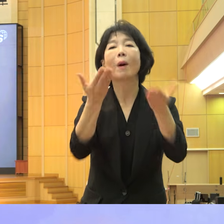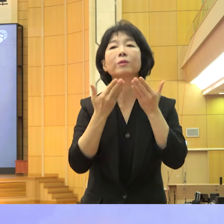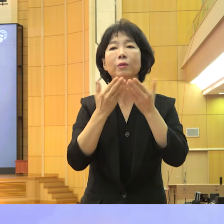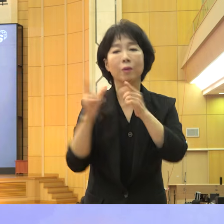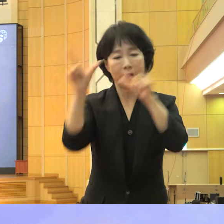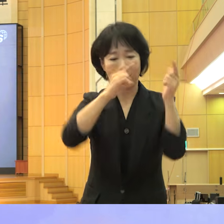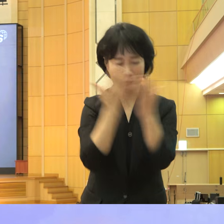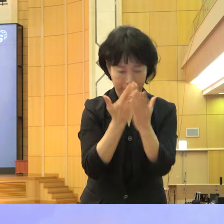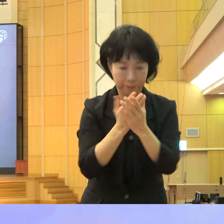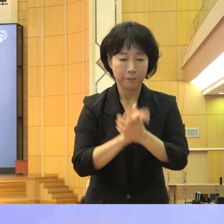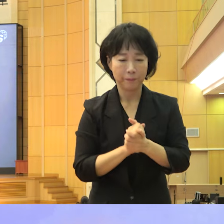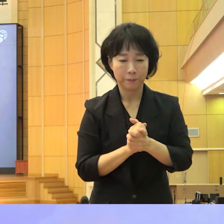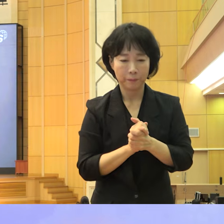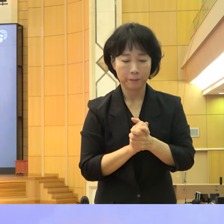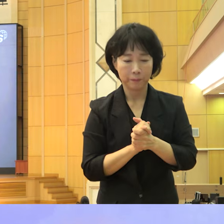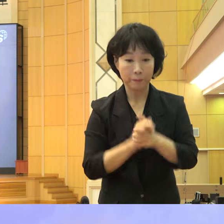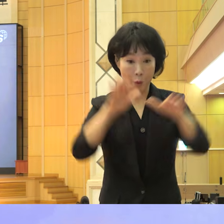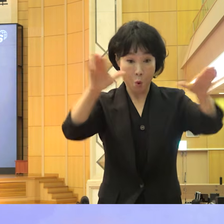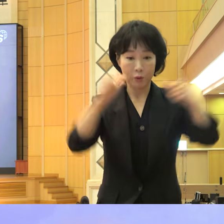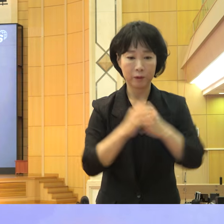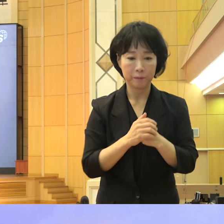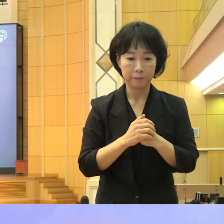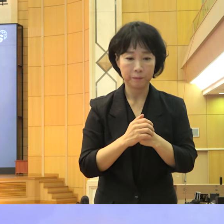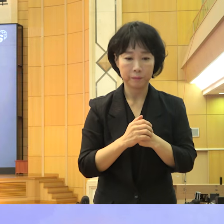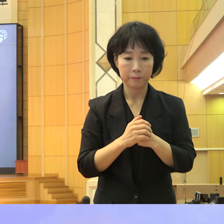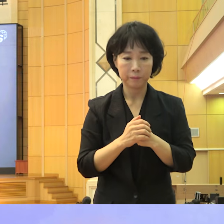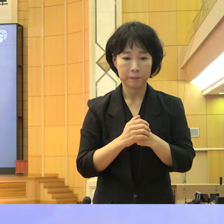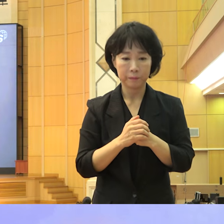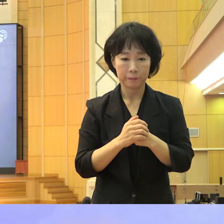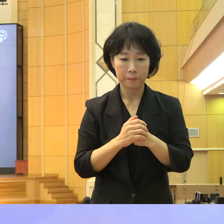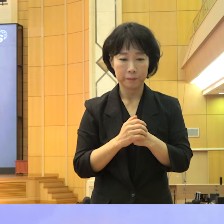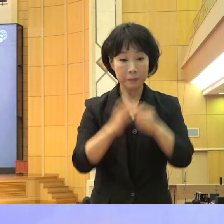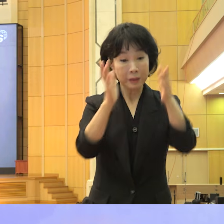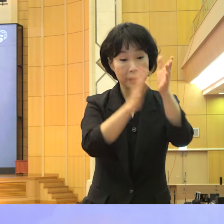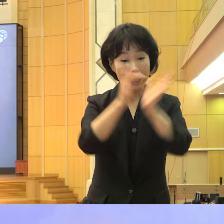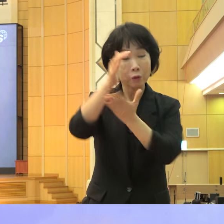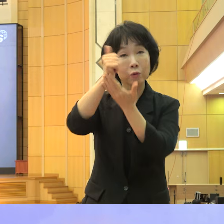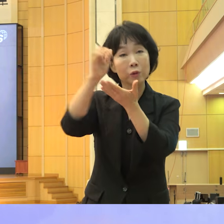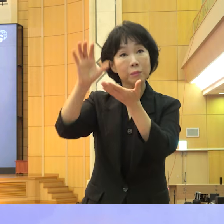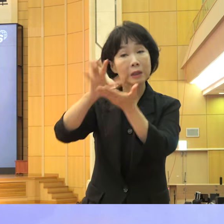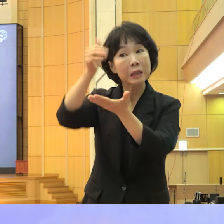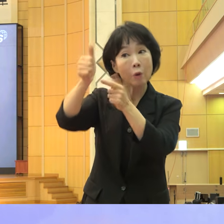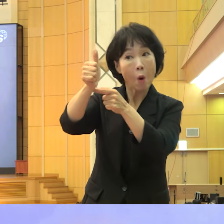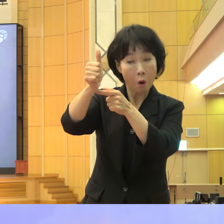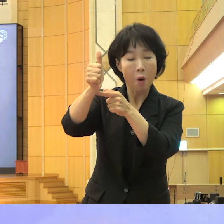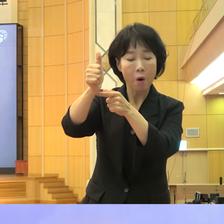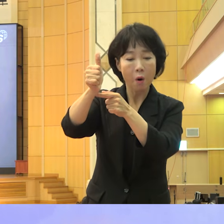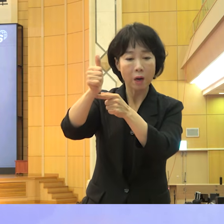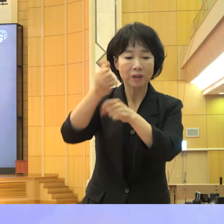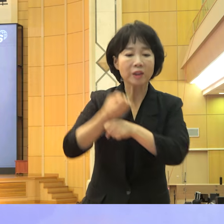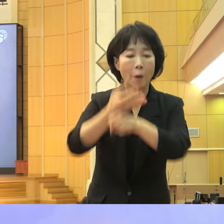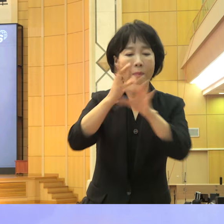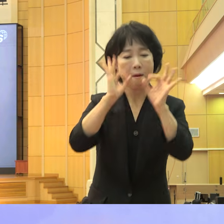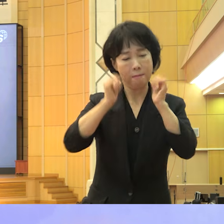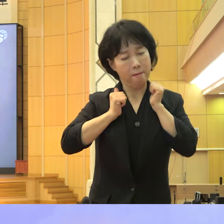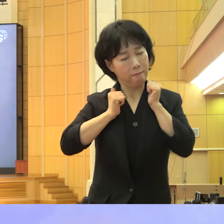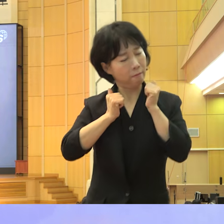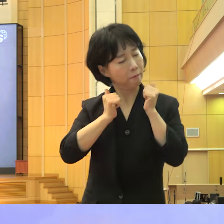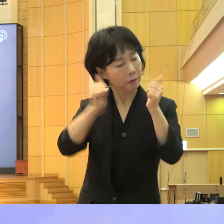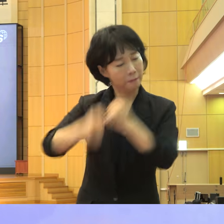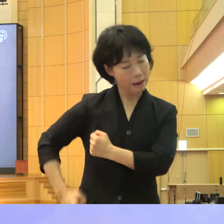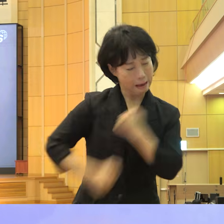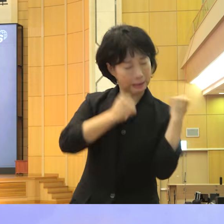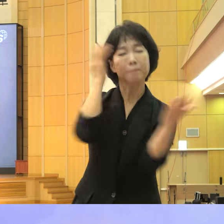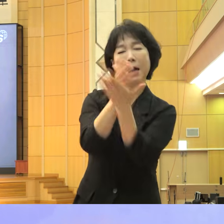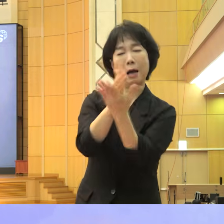역사하여 주시옵소서. 어디를 가든지 누구를 만나든지 예수는 그리스도라 전하기를 게으르지